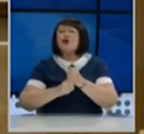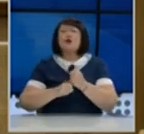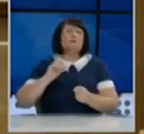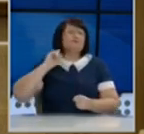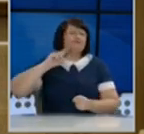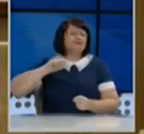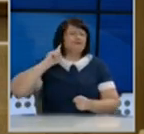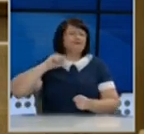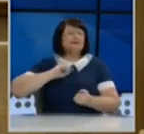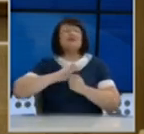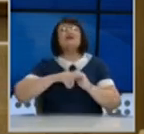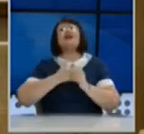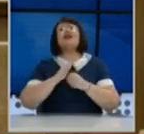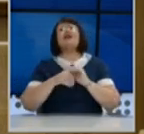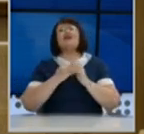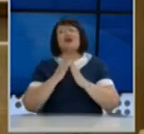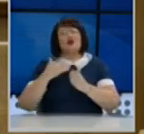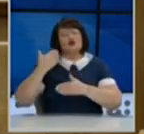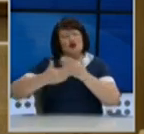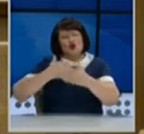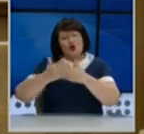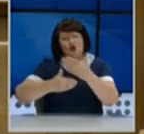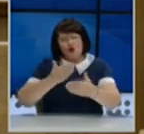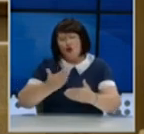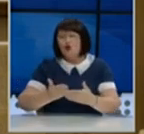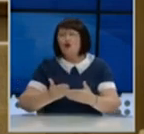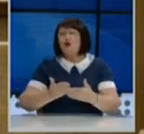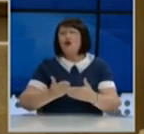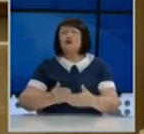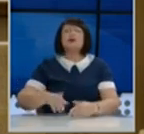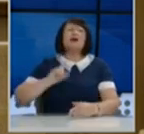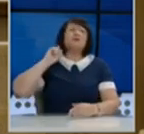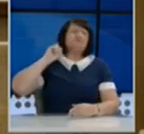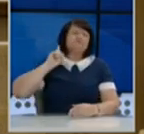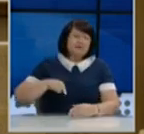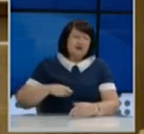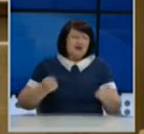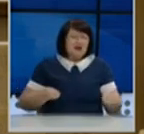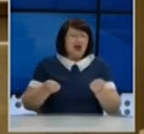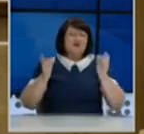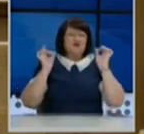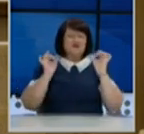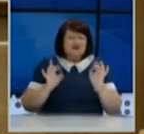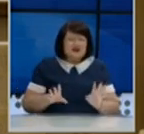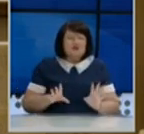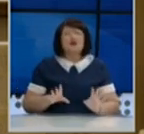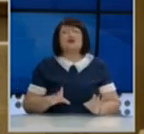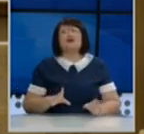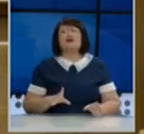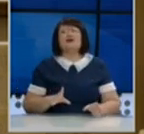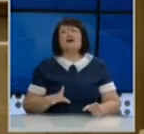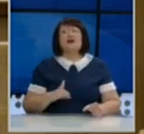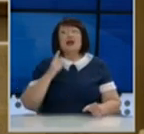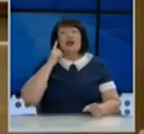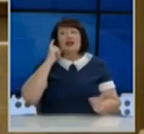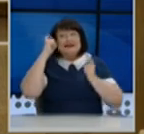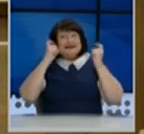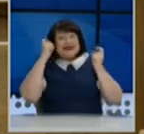αδιαφορία, μια χρόνια αβελτηρία, μια χρόνια